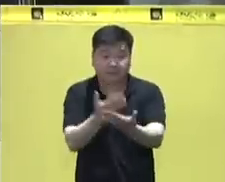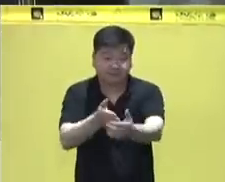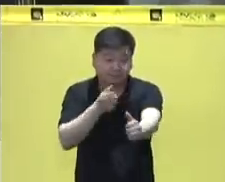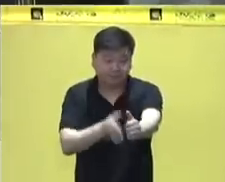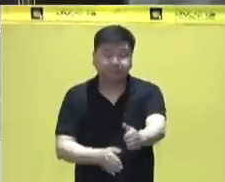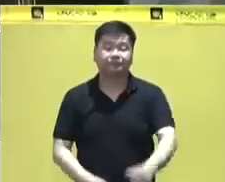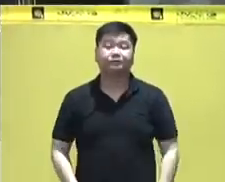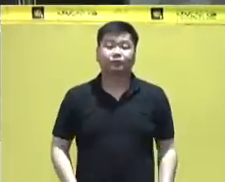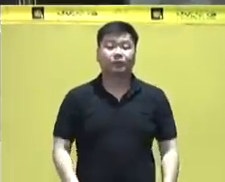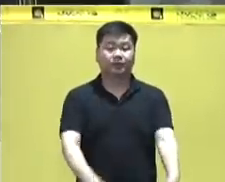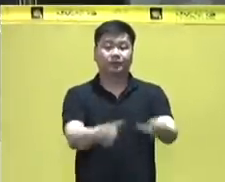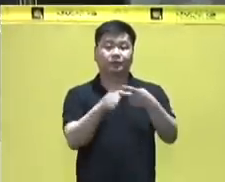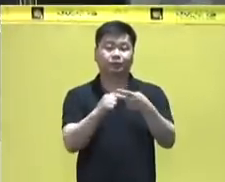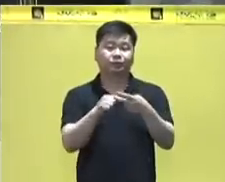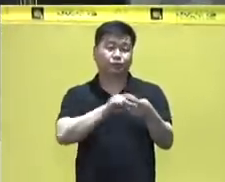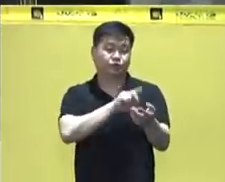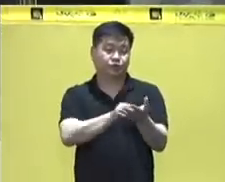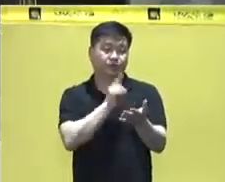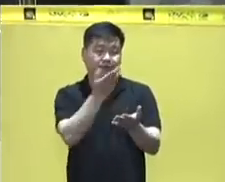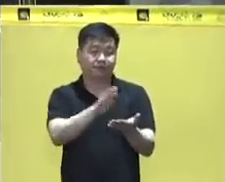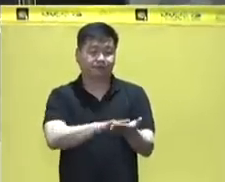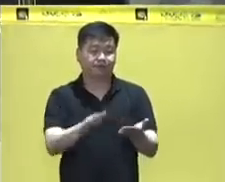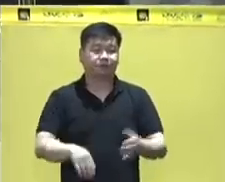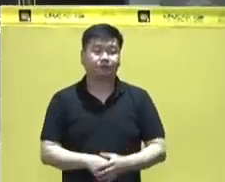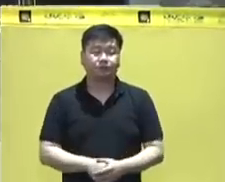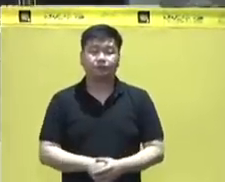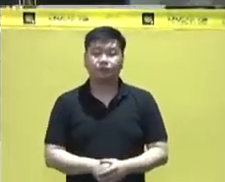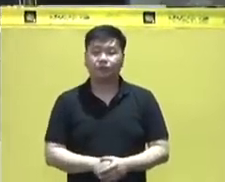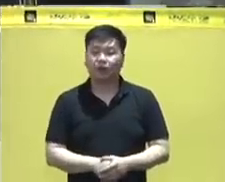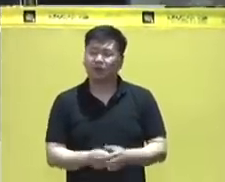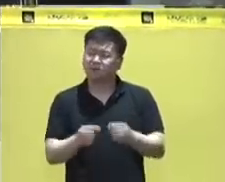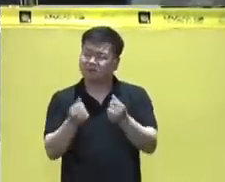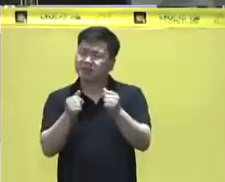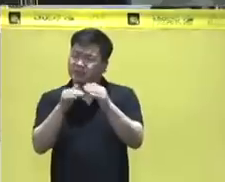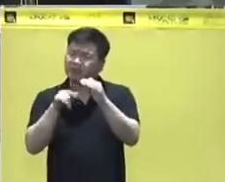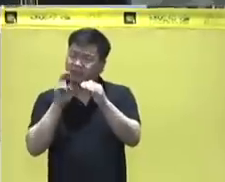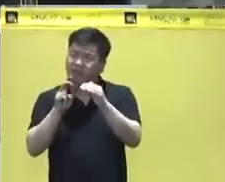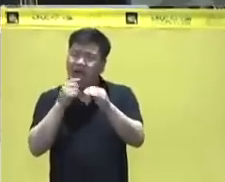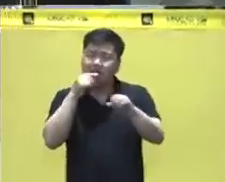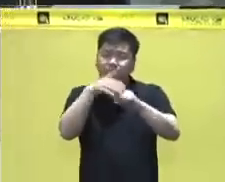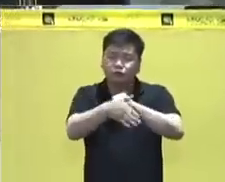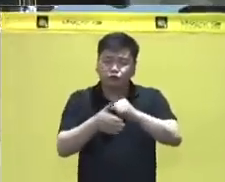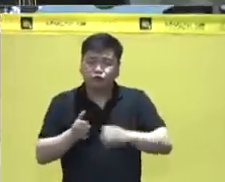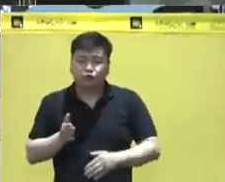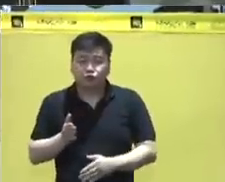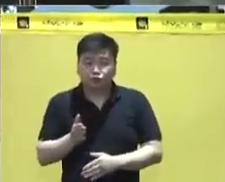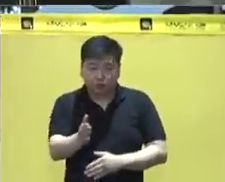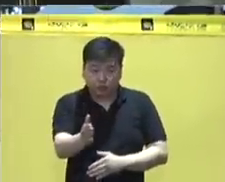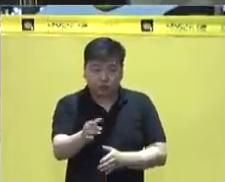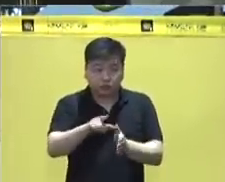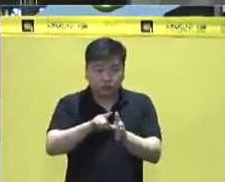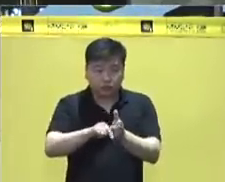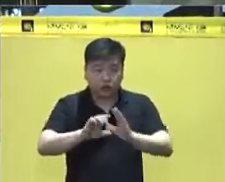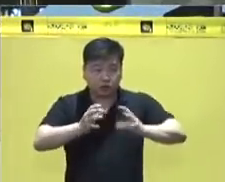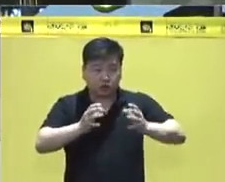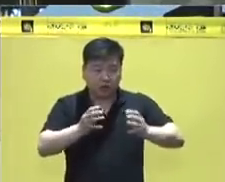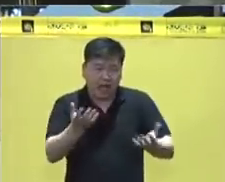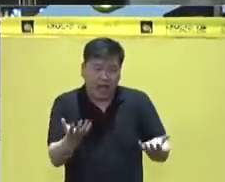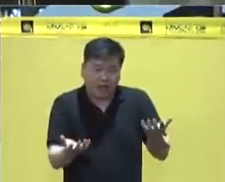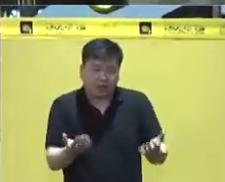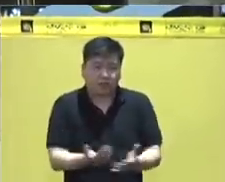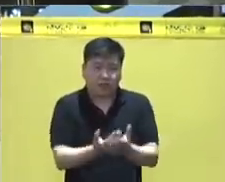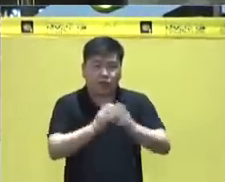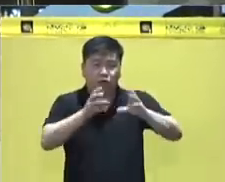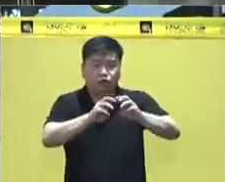희망을 드리면서 두 번째 주제로 넘어가겠습니다. 같은 것이기도 한데요. 이제 민주주의를 하면서 국가 균형 발전, 이제